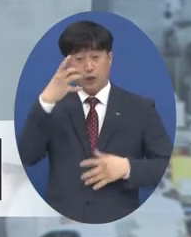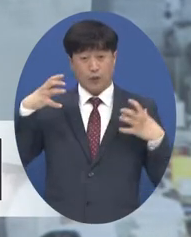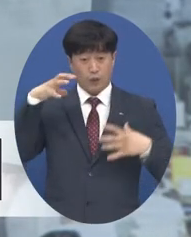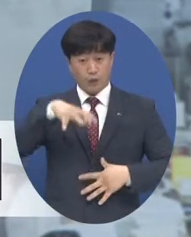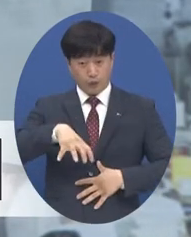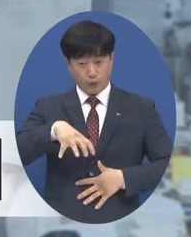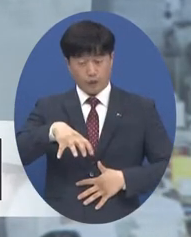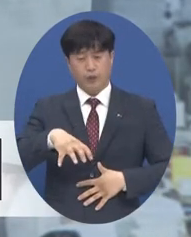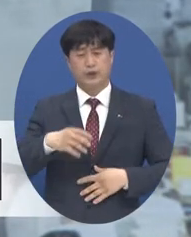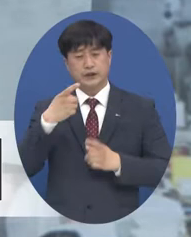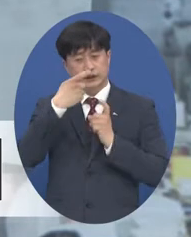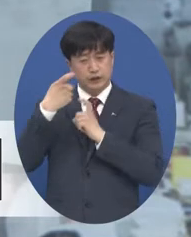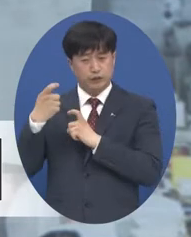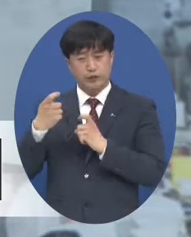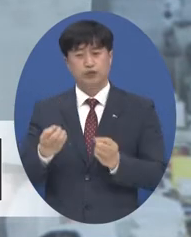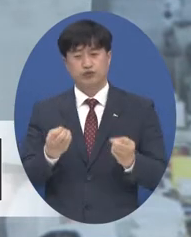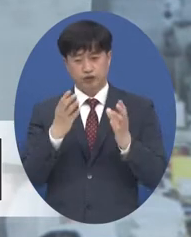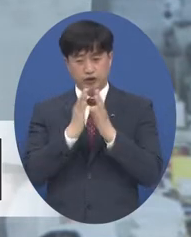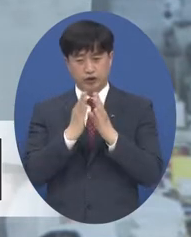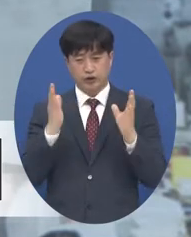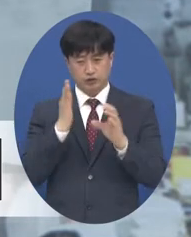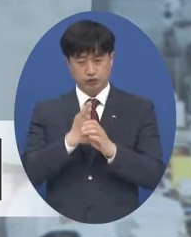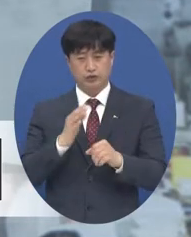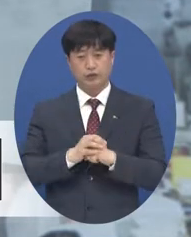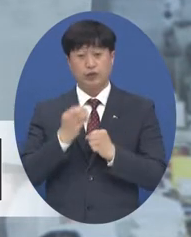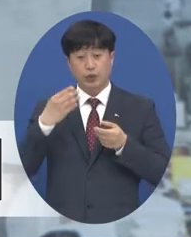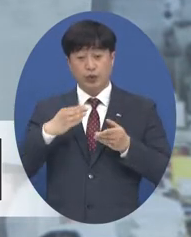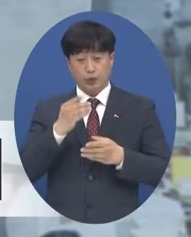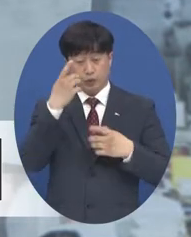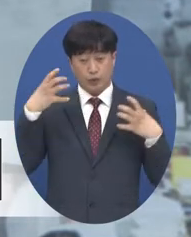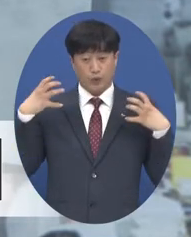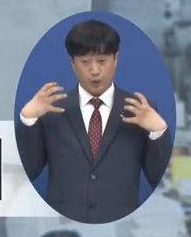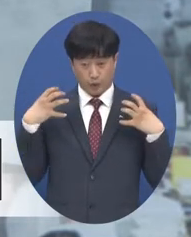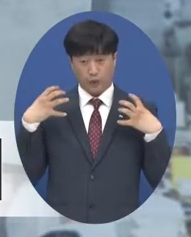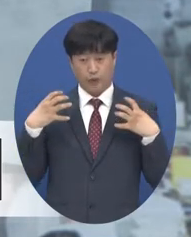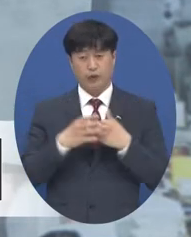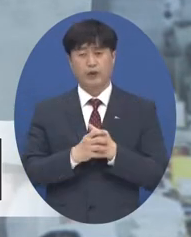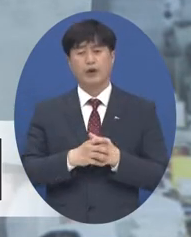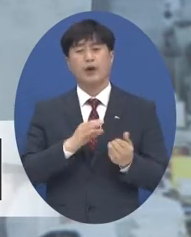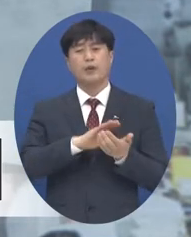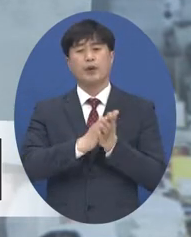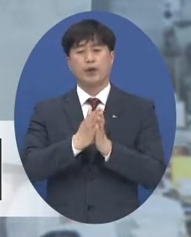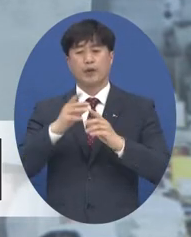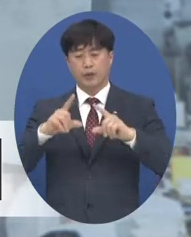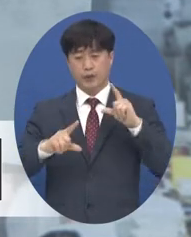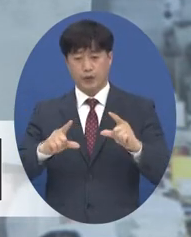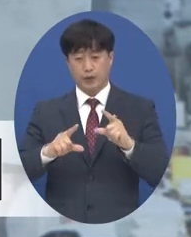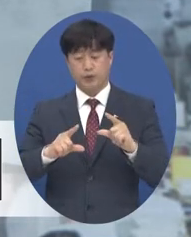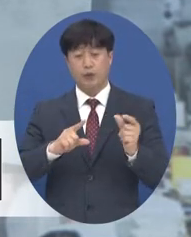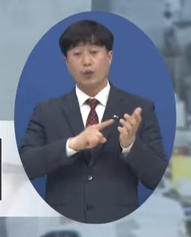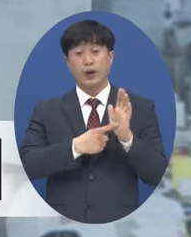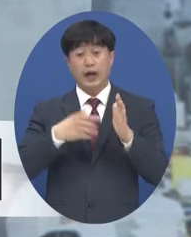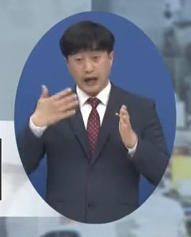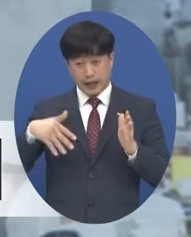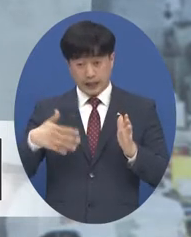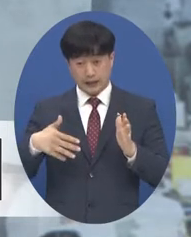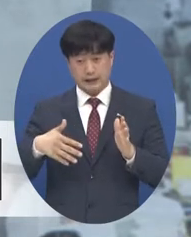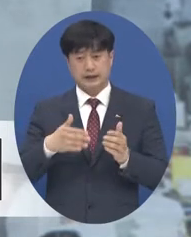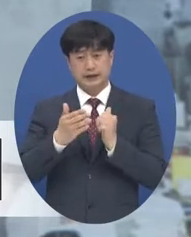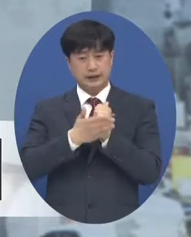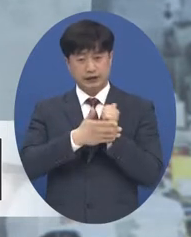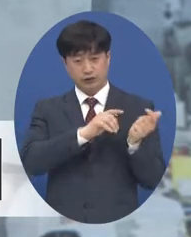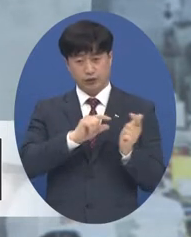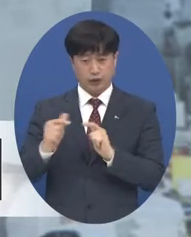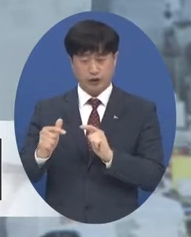있는 특별한 전시가 열리고 있습니다. 경기도청의 변천사부터 비공개 사진들을 볼수 있고,